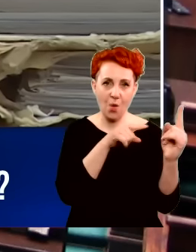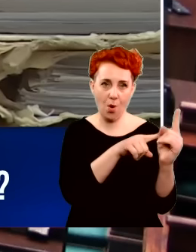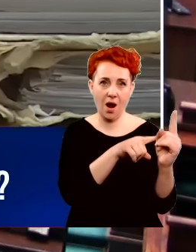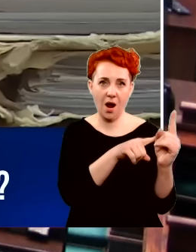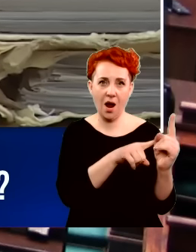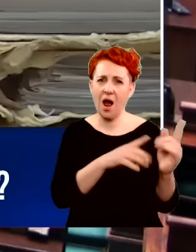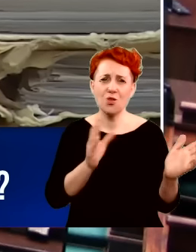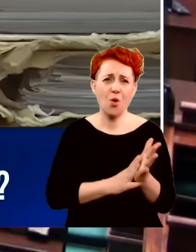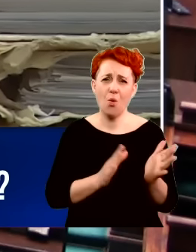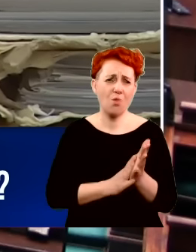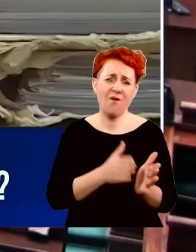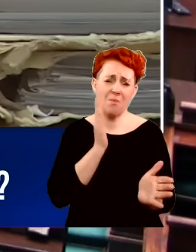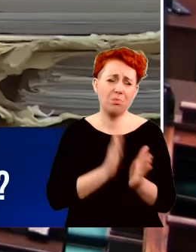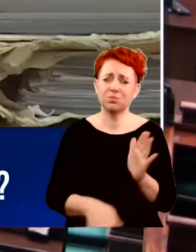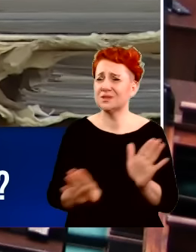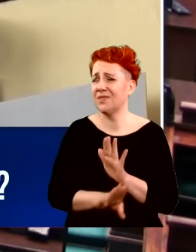czysto